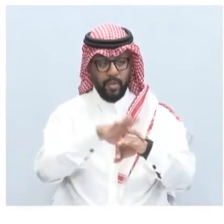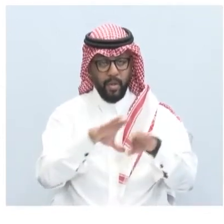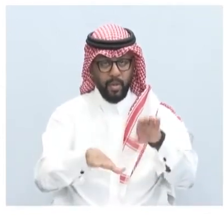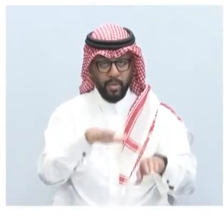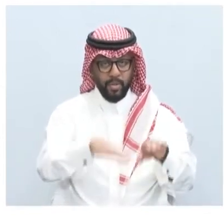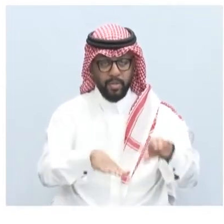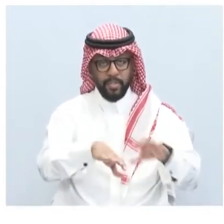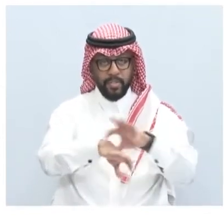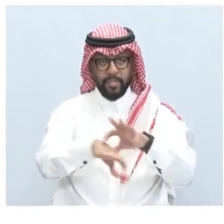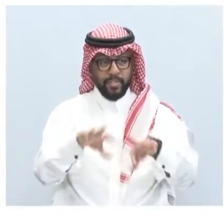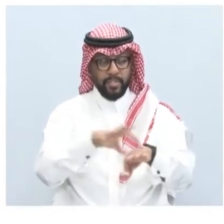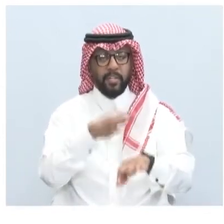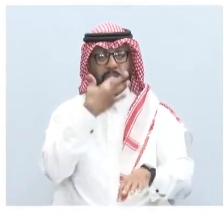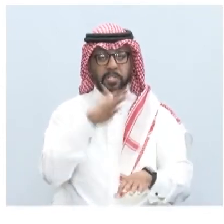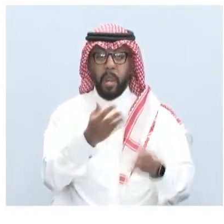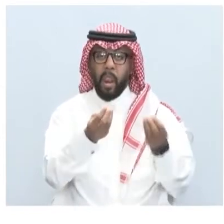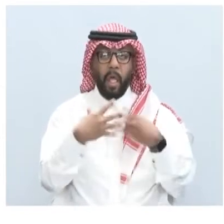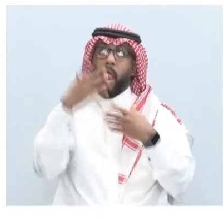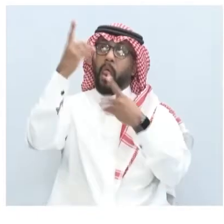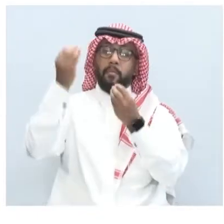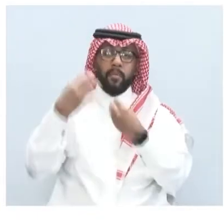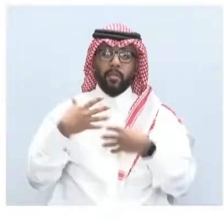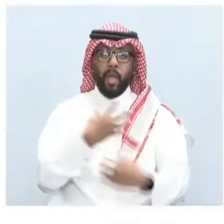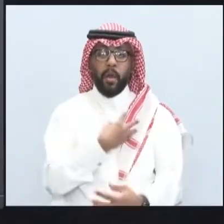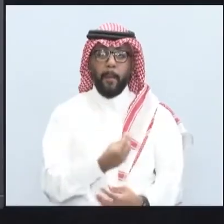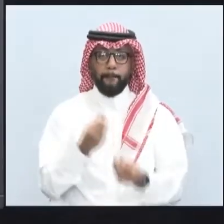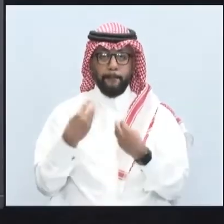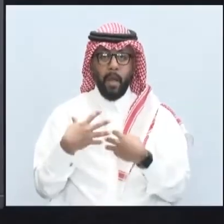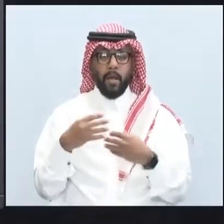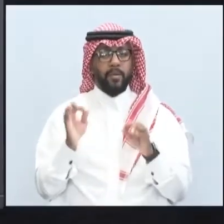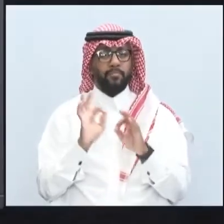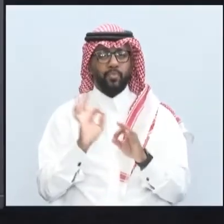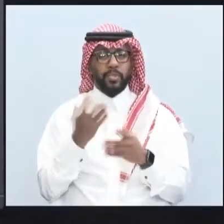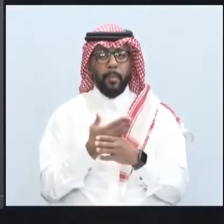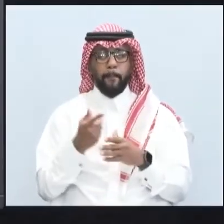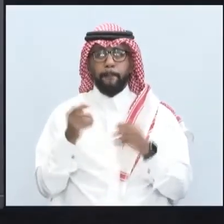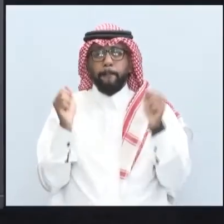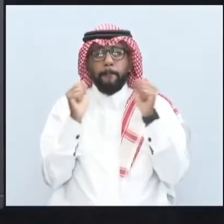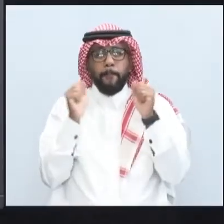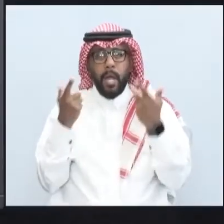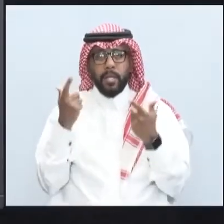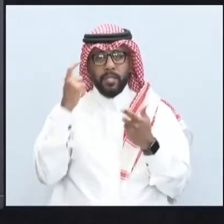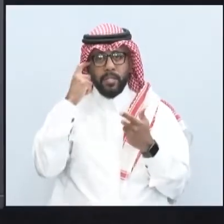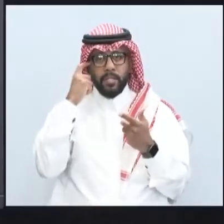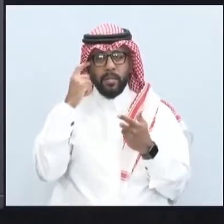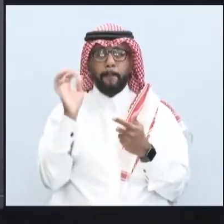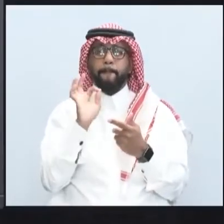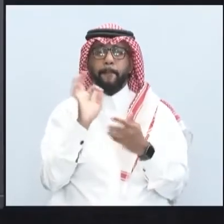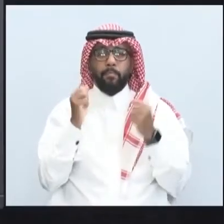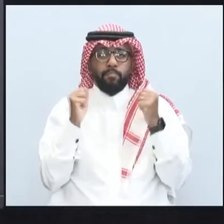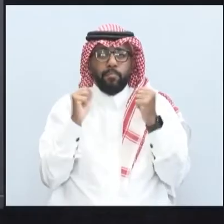تيسيرا لنا لانه في بعض الحالات قد يصعب علينا نزع